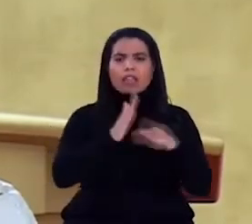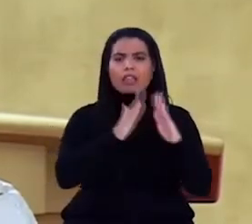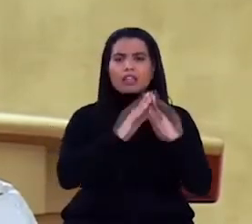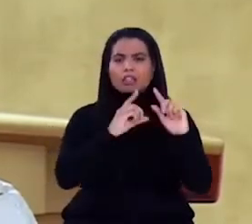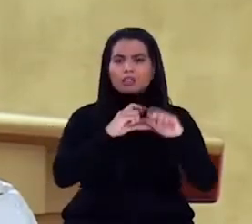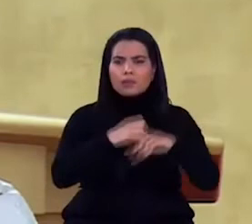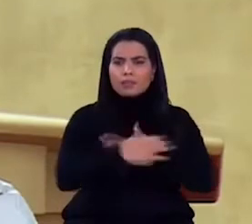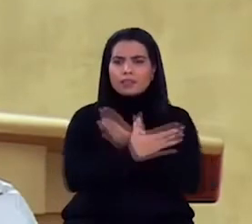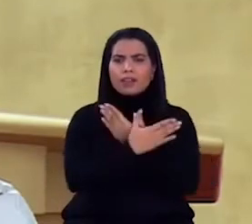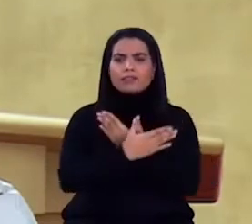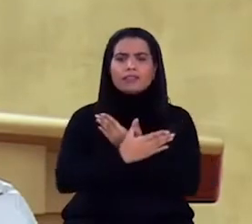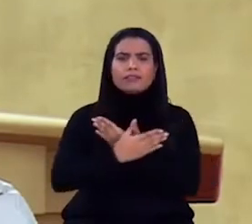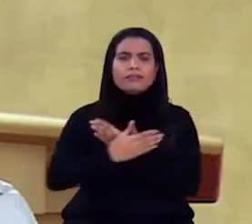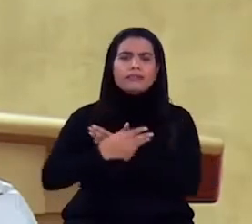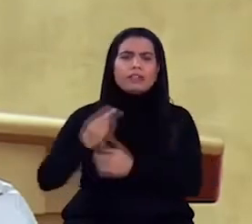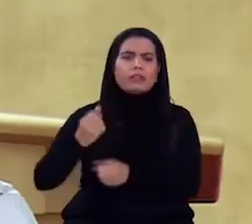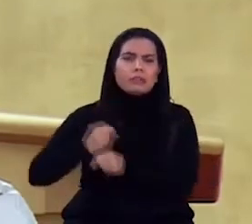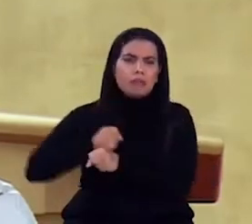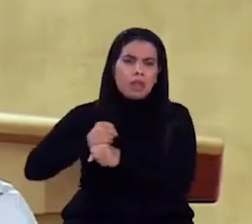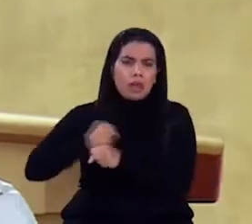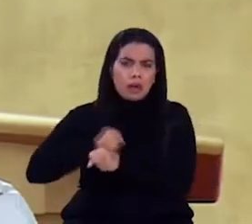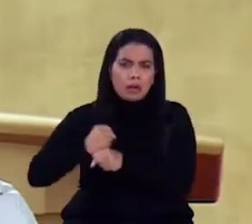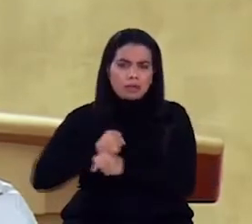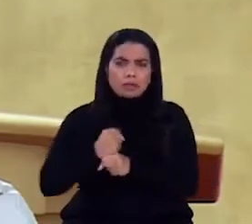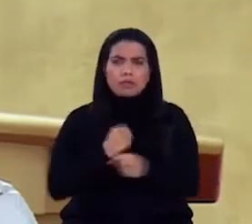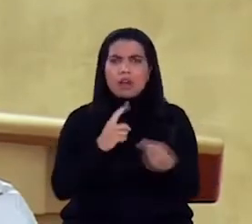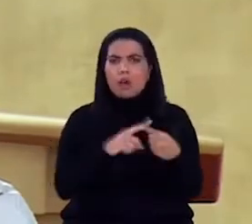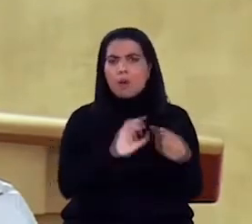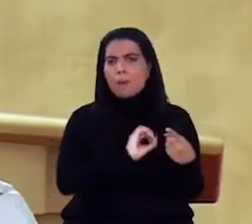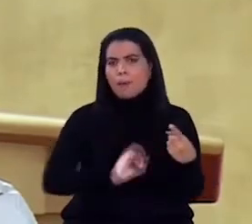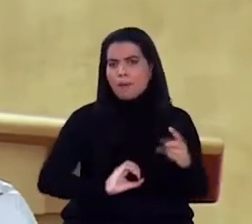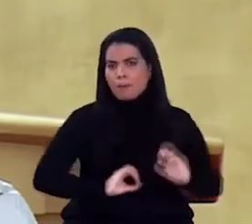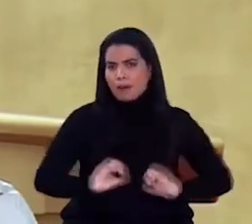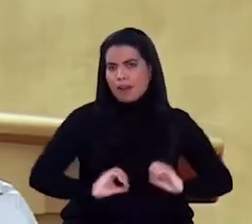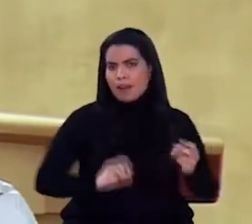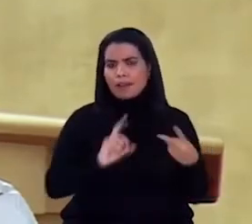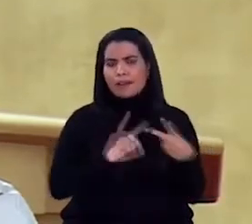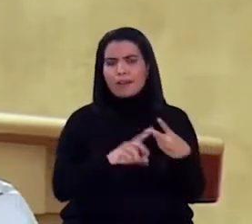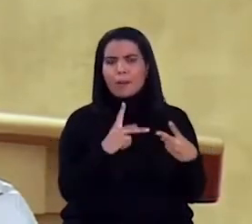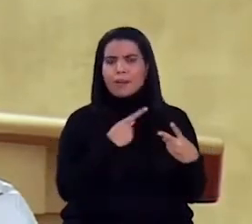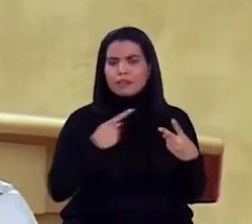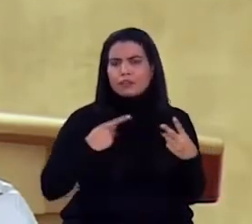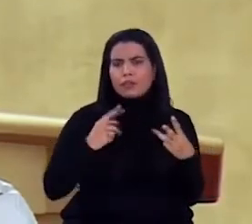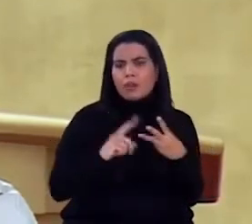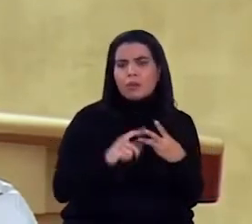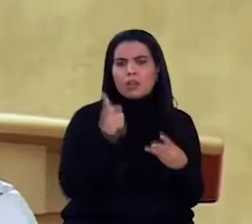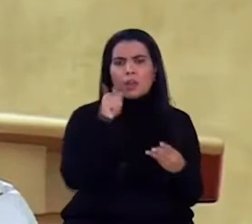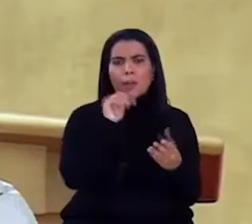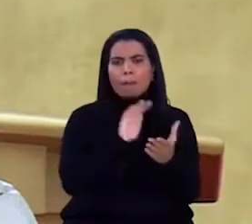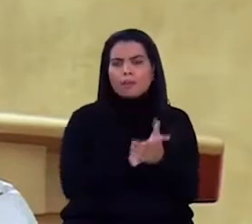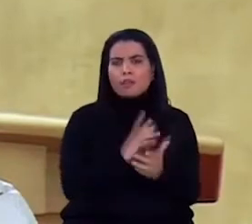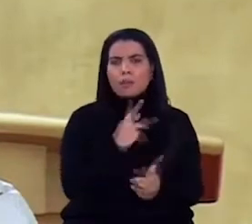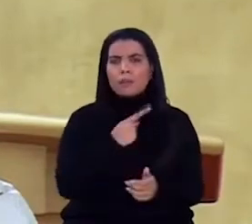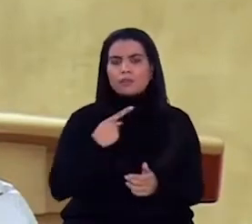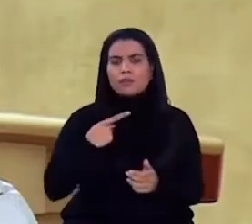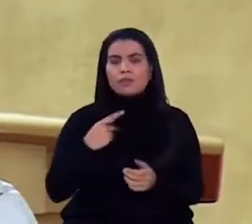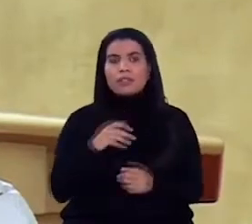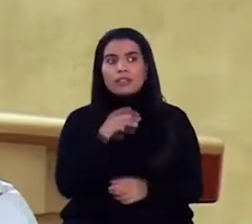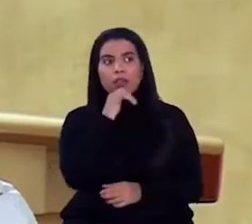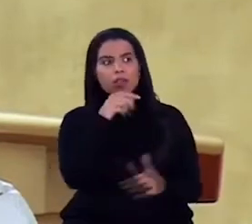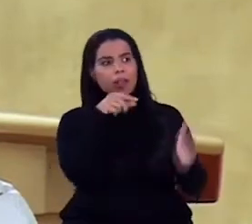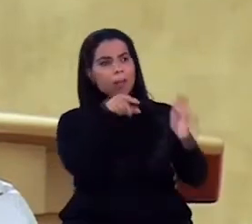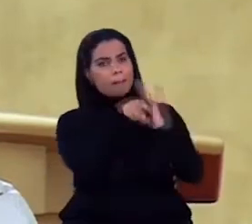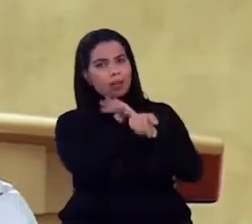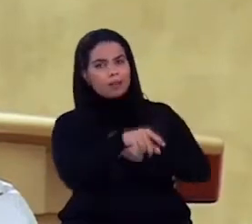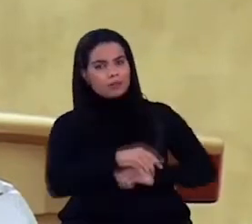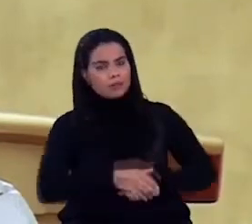parmi ces personnes des ouvriers des pasteurs des épouses de pasteur déjà qu'ils sont anciennes de l'église que l'on